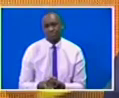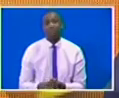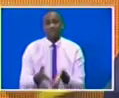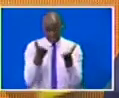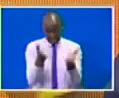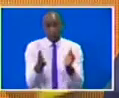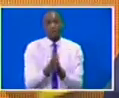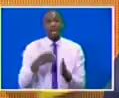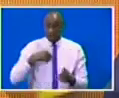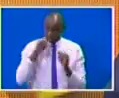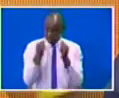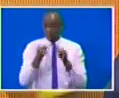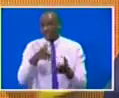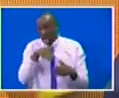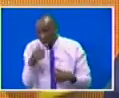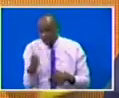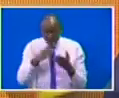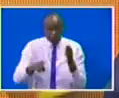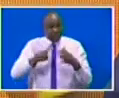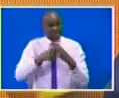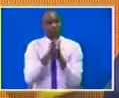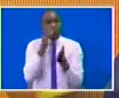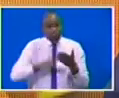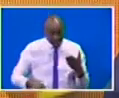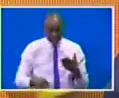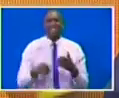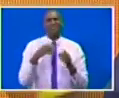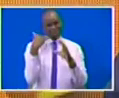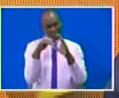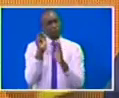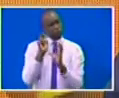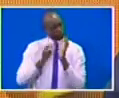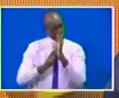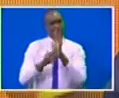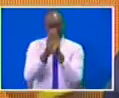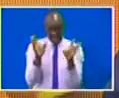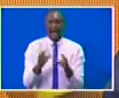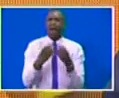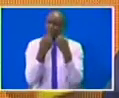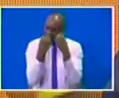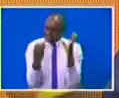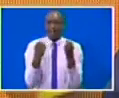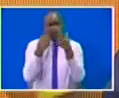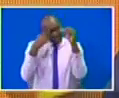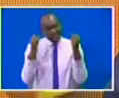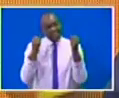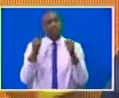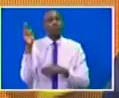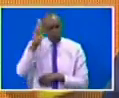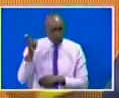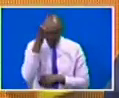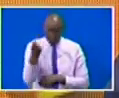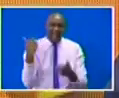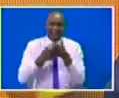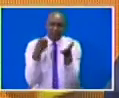Na msasa tuangaze ile taarifa ambayo tulikuwa tumeanza na picha zake kuhusiana na kuwasili kwa Rais Uhuru Kenyatta kwenye treni hii leo. Mapema